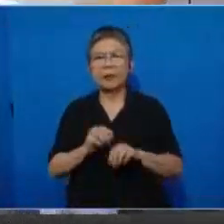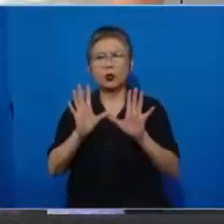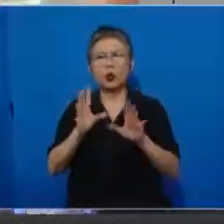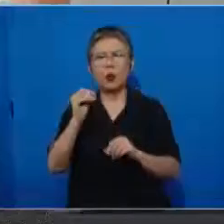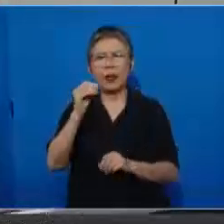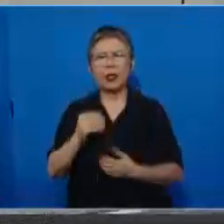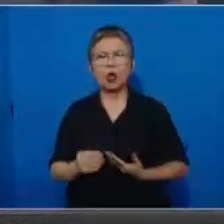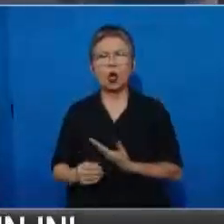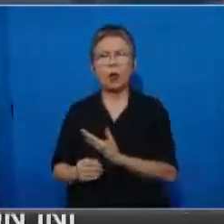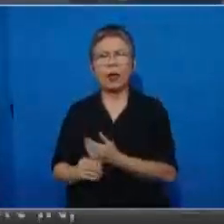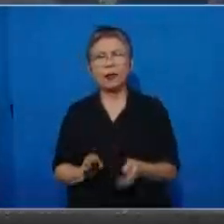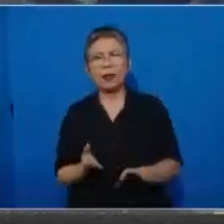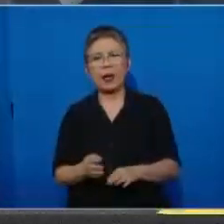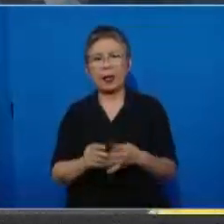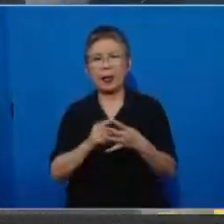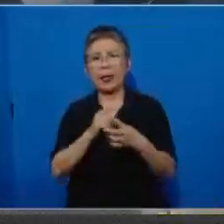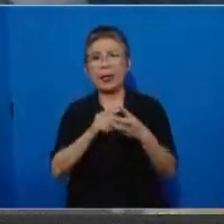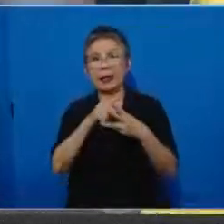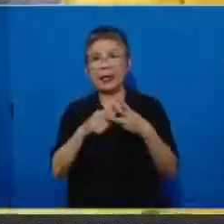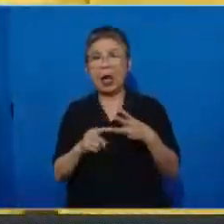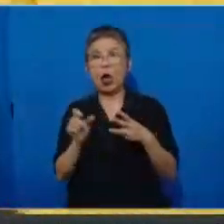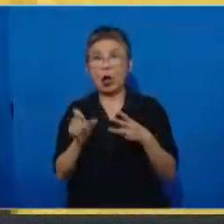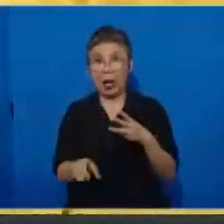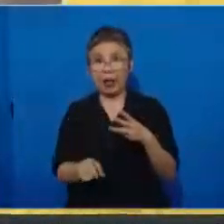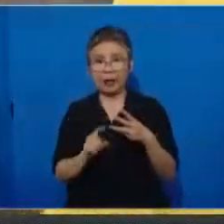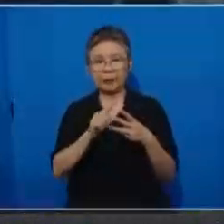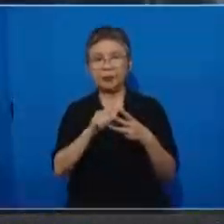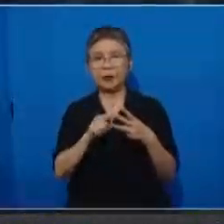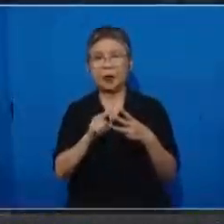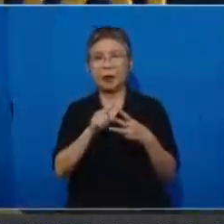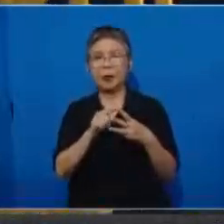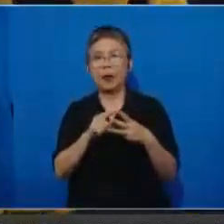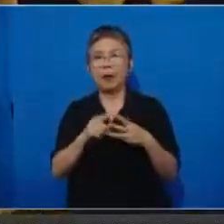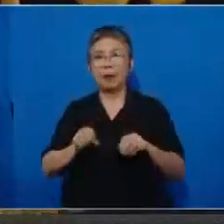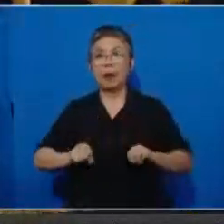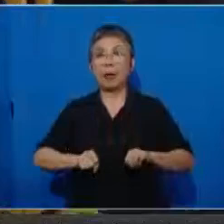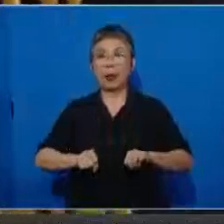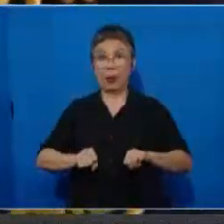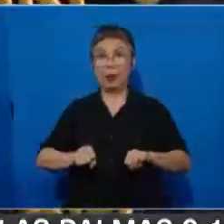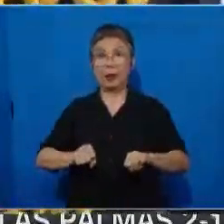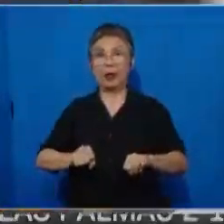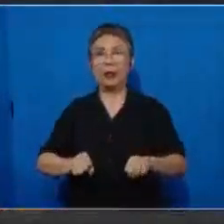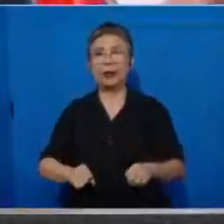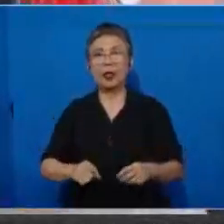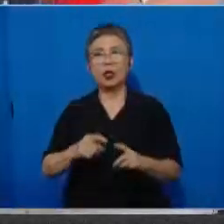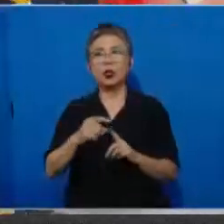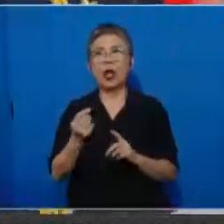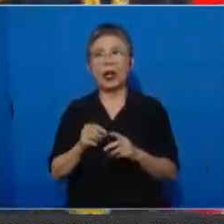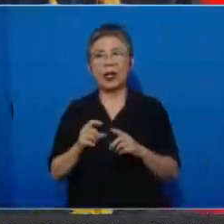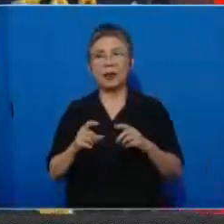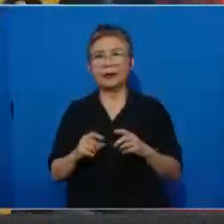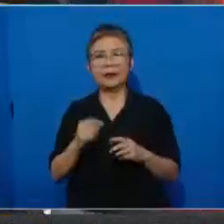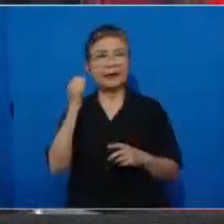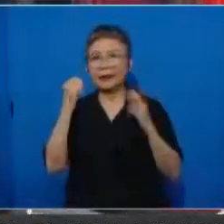pagi korban meninggal dunia tercatat 3 orang, yakni prama atau pramugara kereta api Turangga bernama